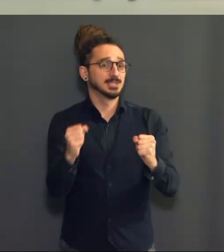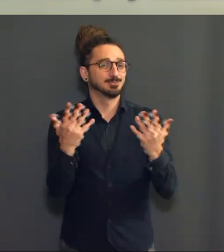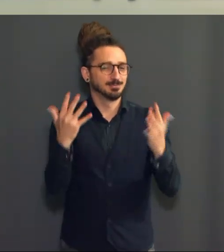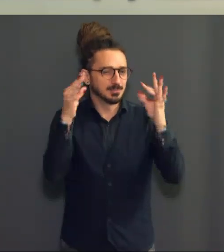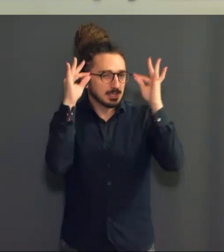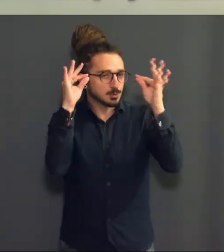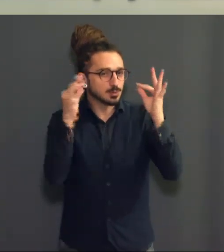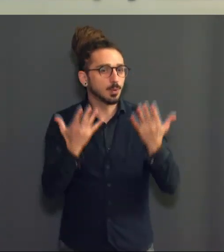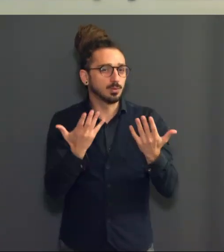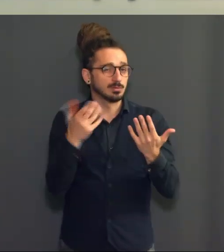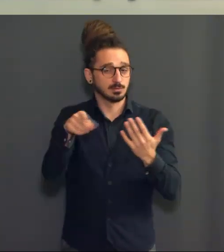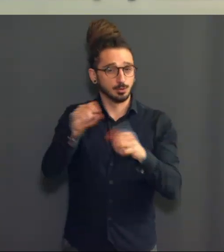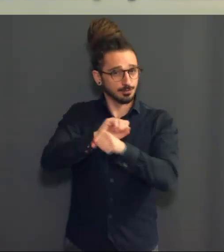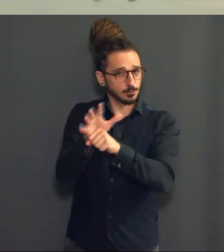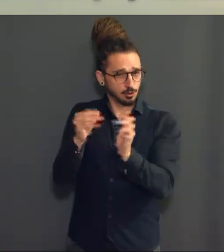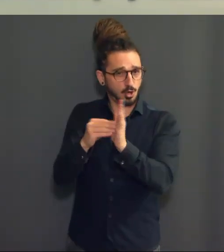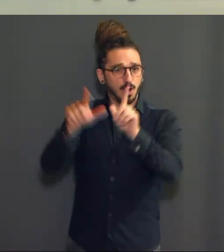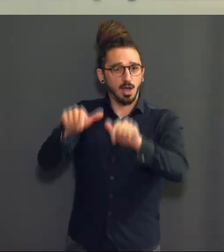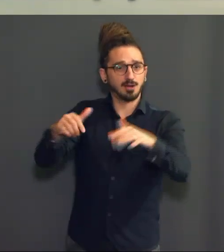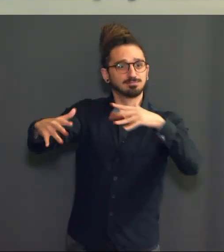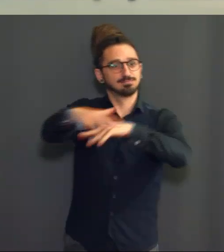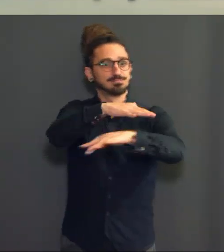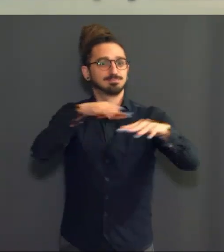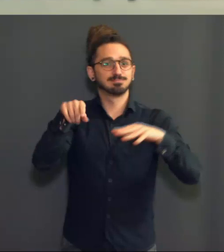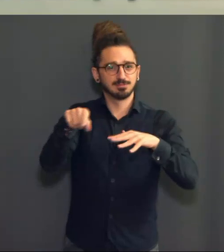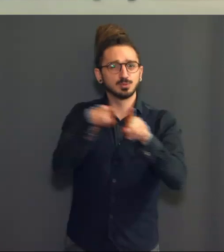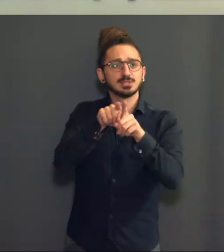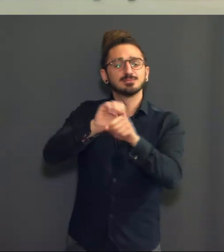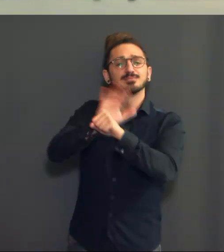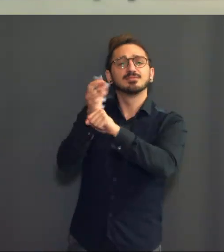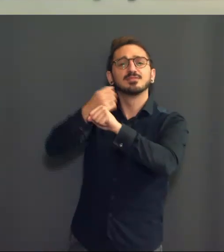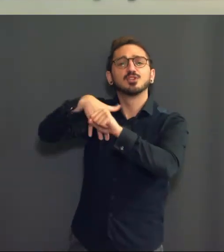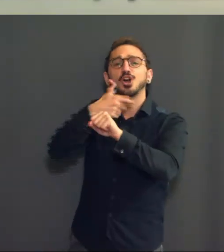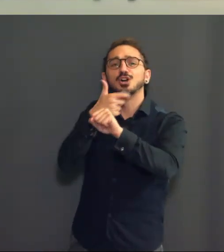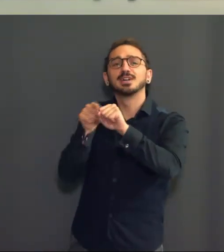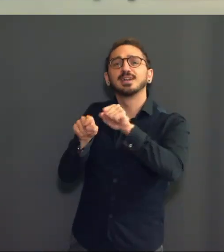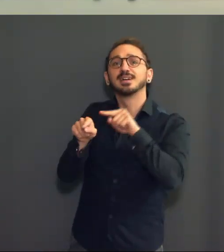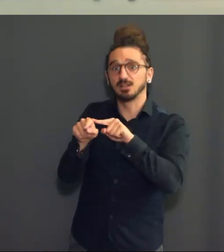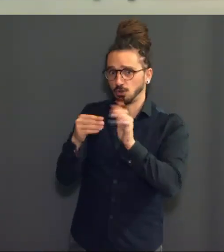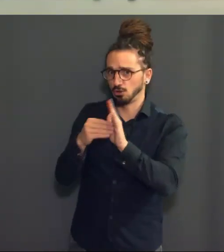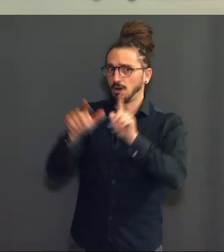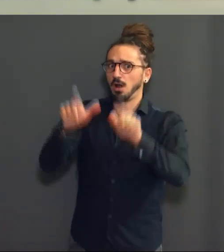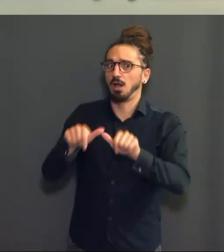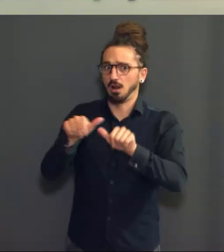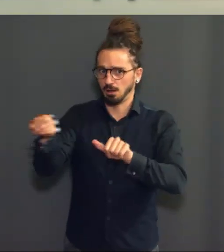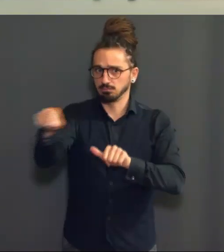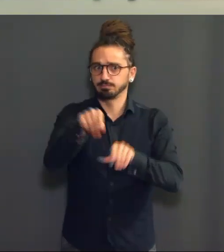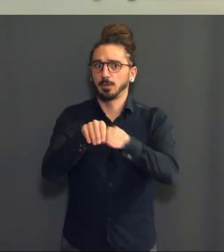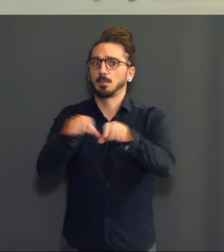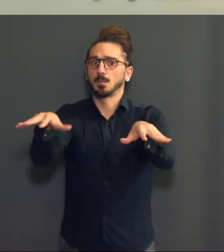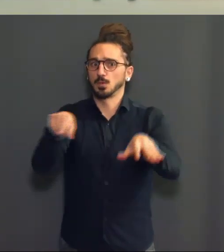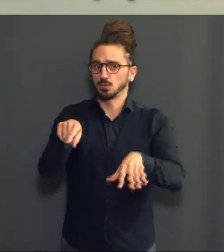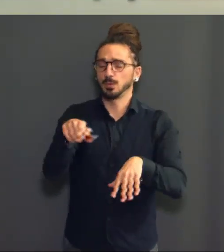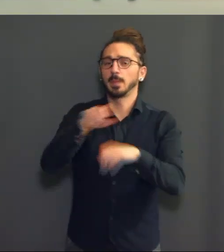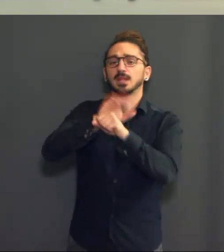est intrinsèquement plus contagieux et que ceci donc multiplie, si on peut dire, comme une catapulte multiplie la force avec laquelle on envoie une